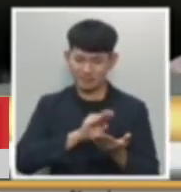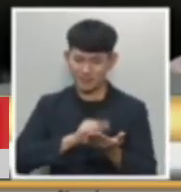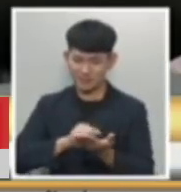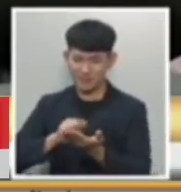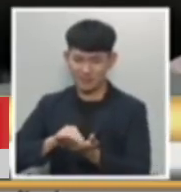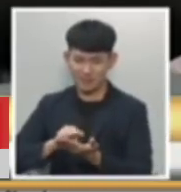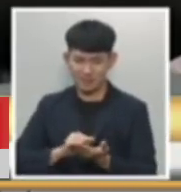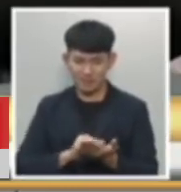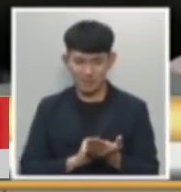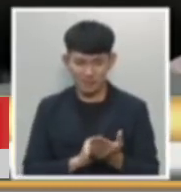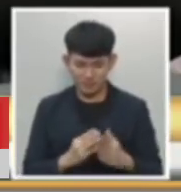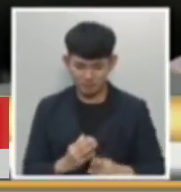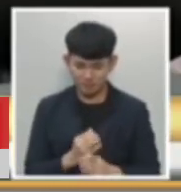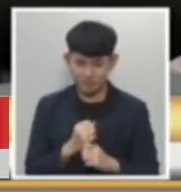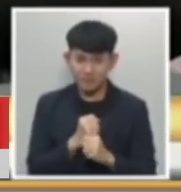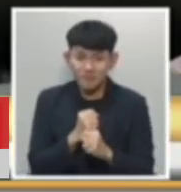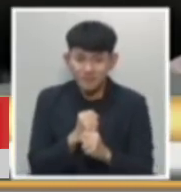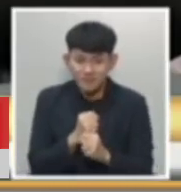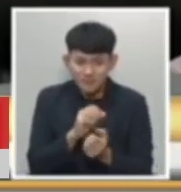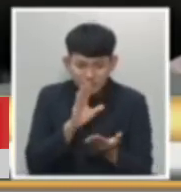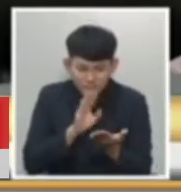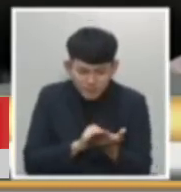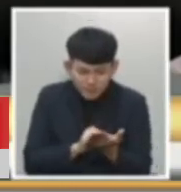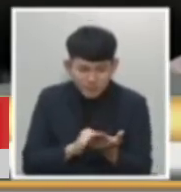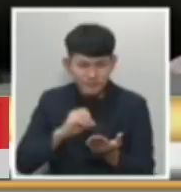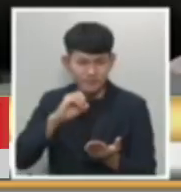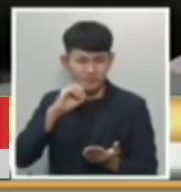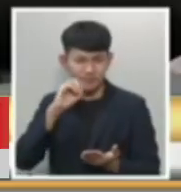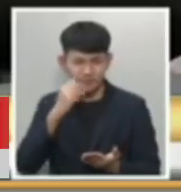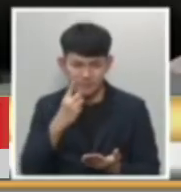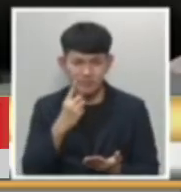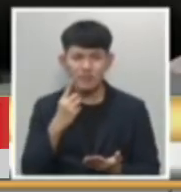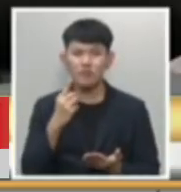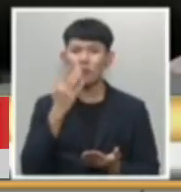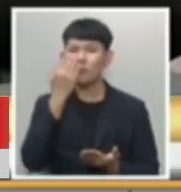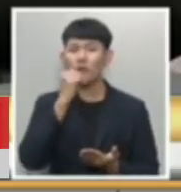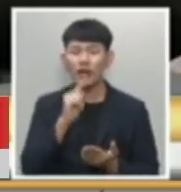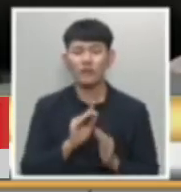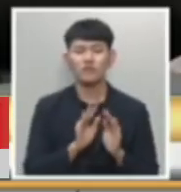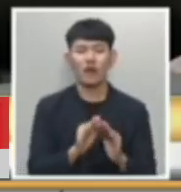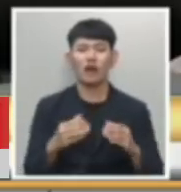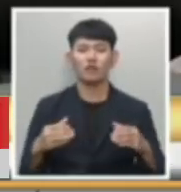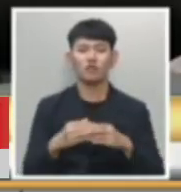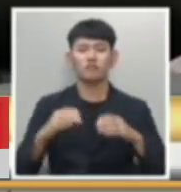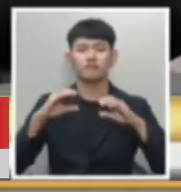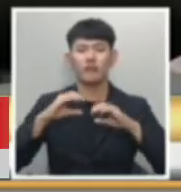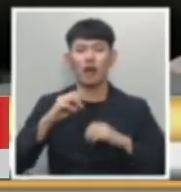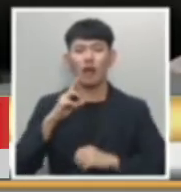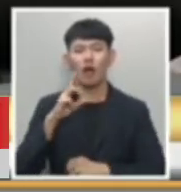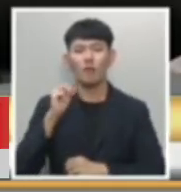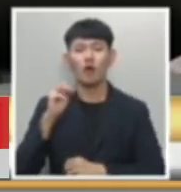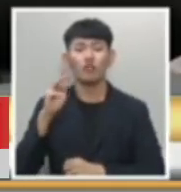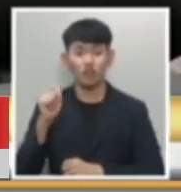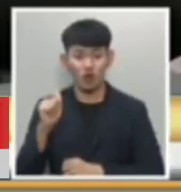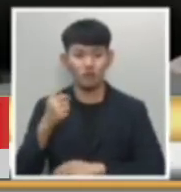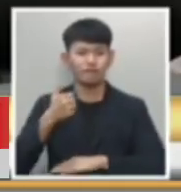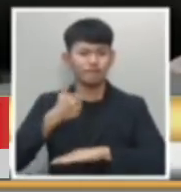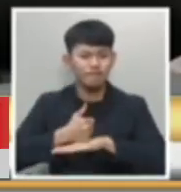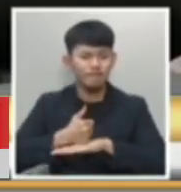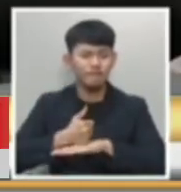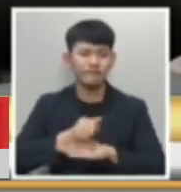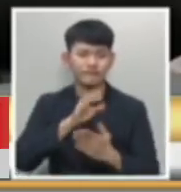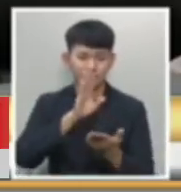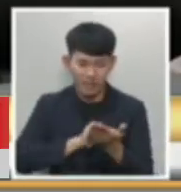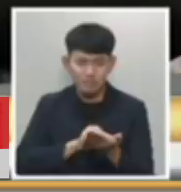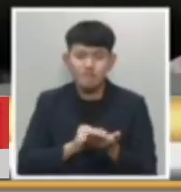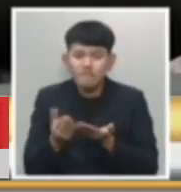มาประมวลกับเรียนท่านประธานเพื่อเน้นย้ำนะครับฝากไปยังคณะรัฐมนตรีที่จะได้รับไปพิจารณ